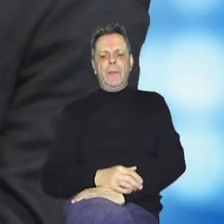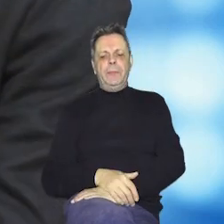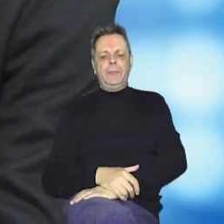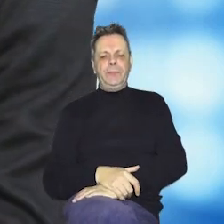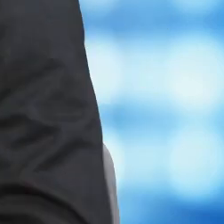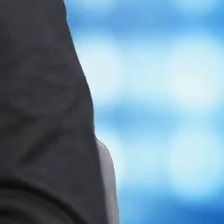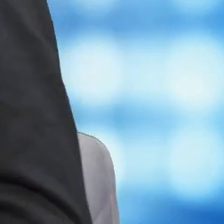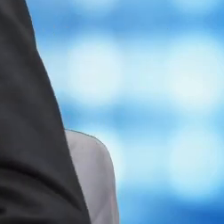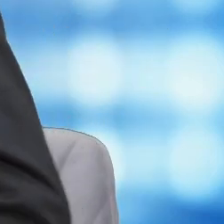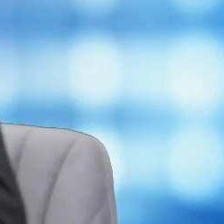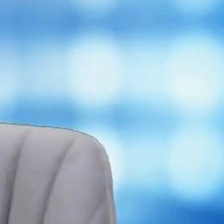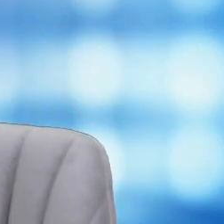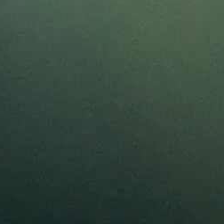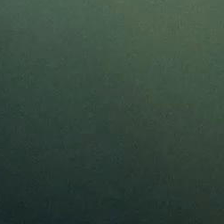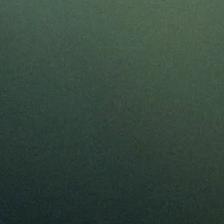kratke stanke.